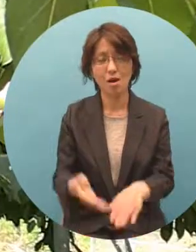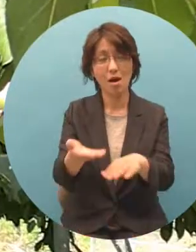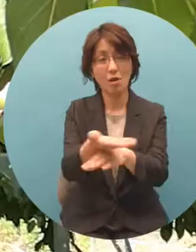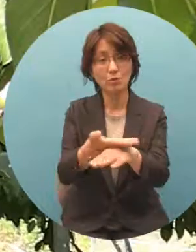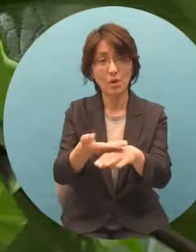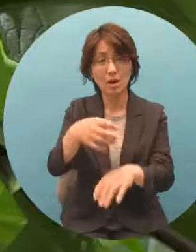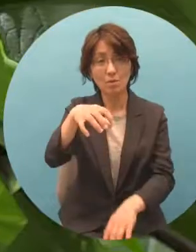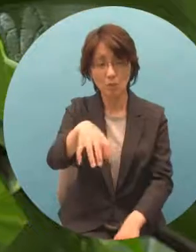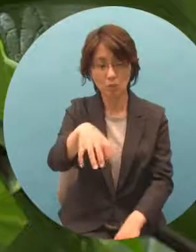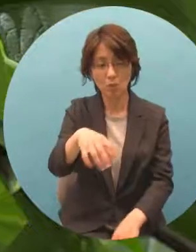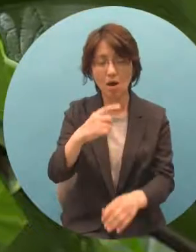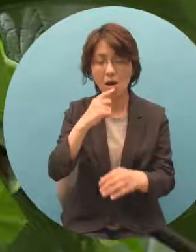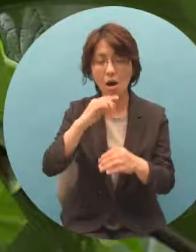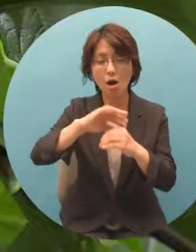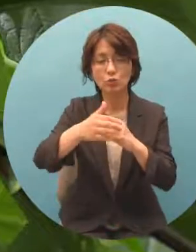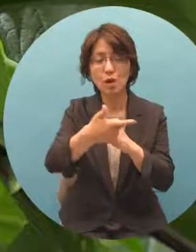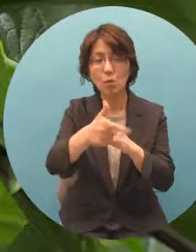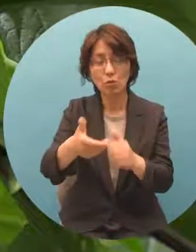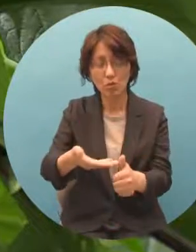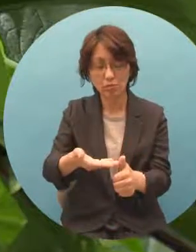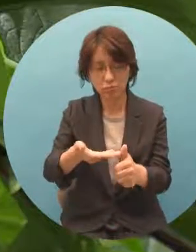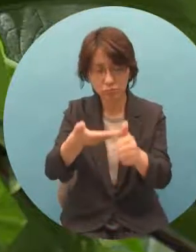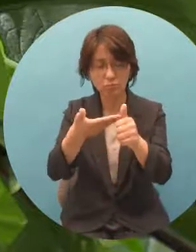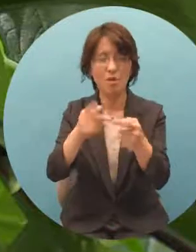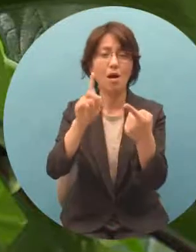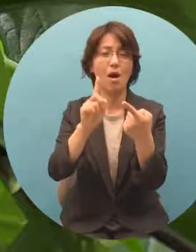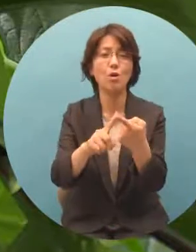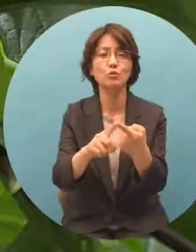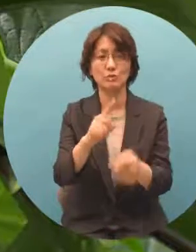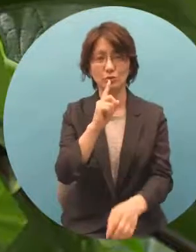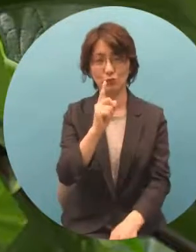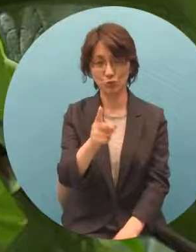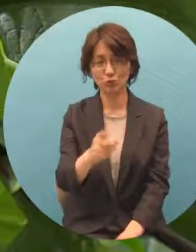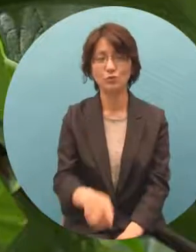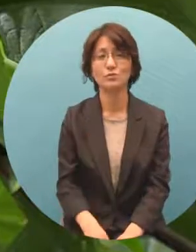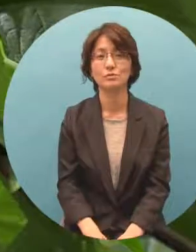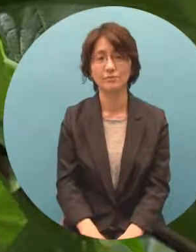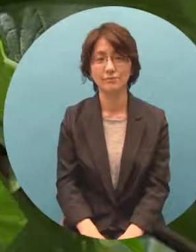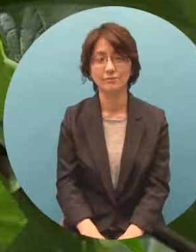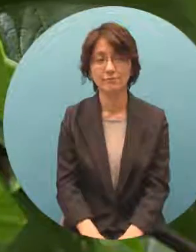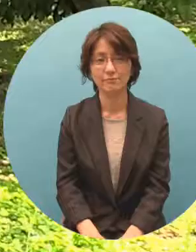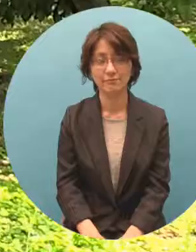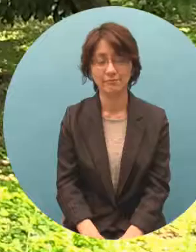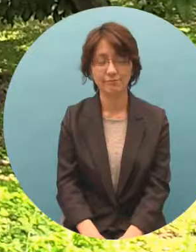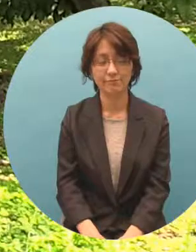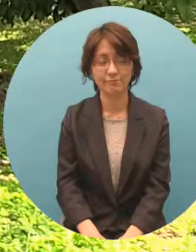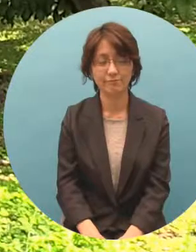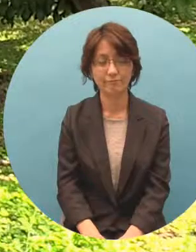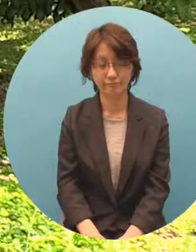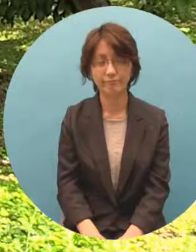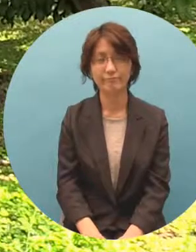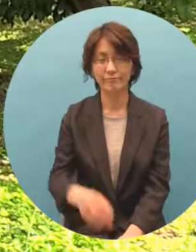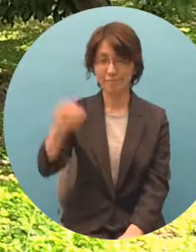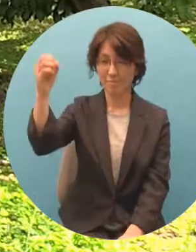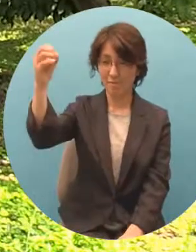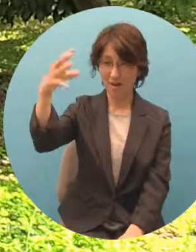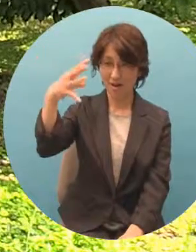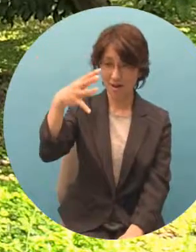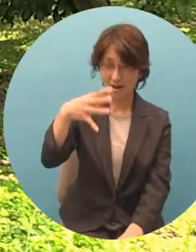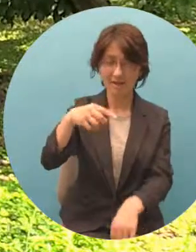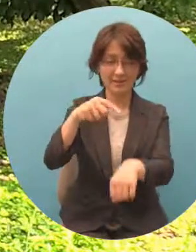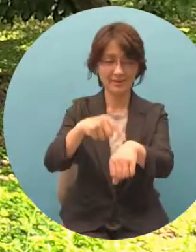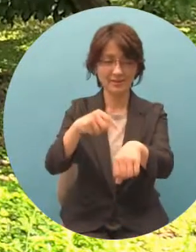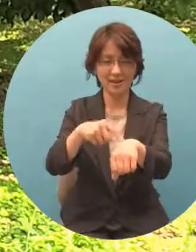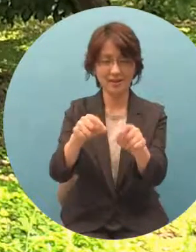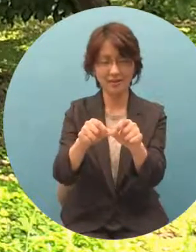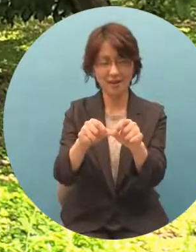榛名は果物を栽培する上で適した気候だと話します。 やはり日照時間が長いということは